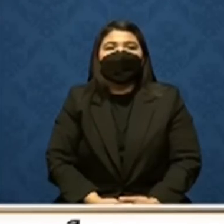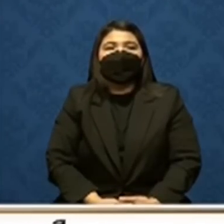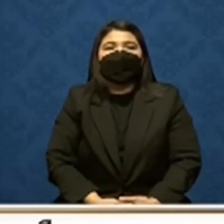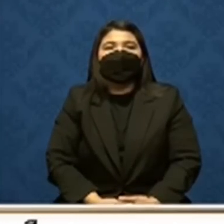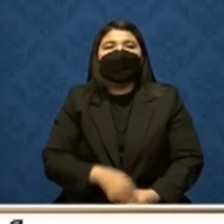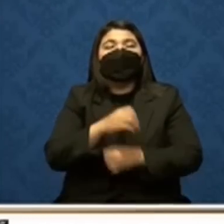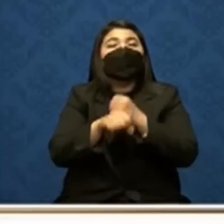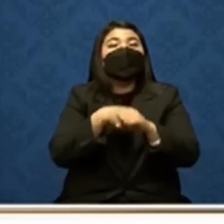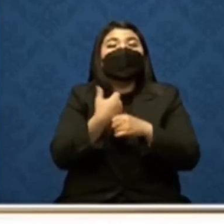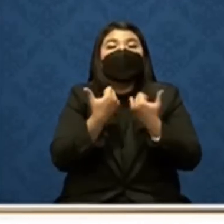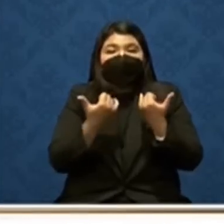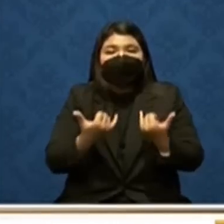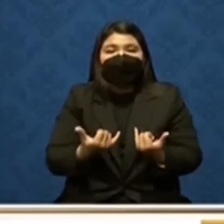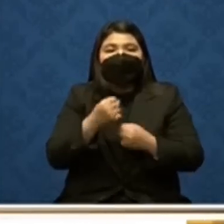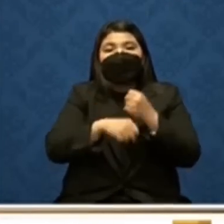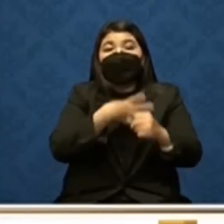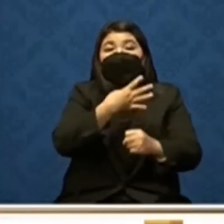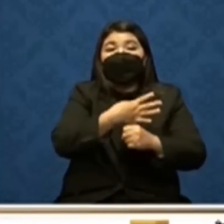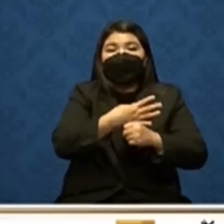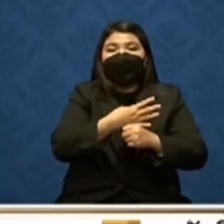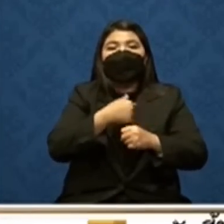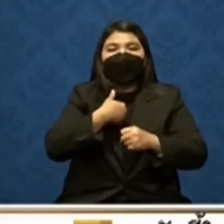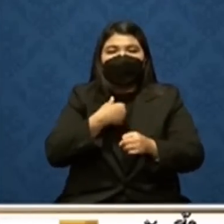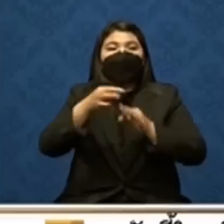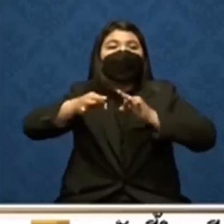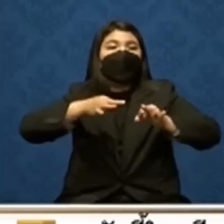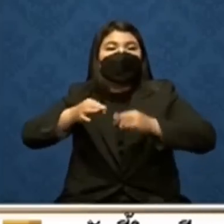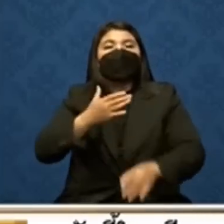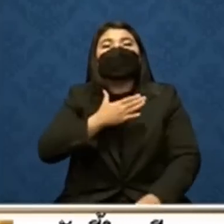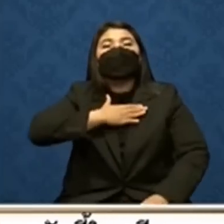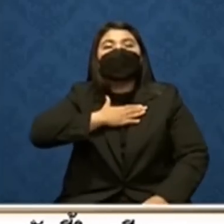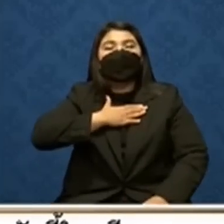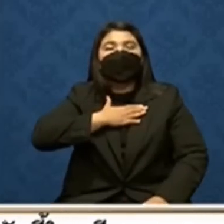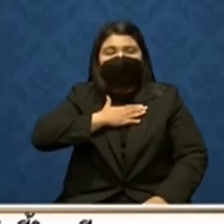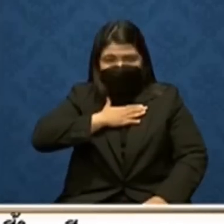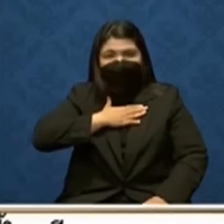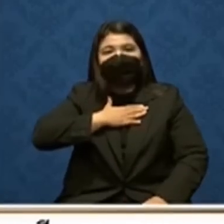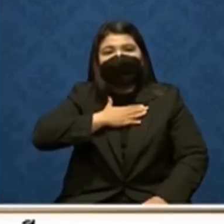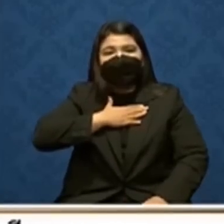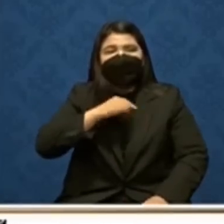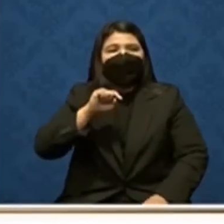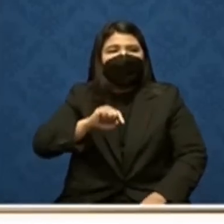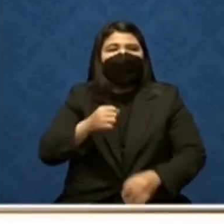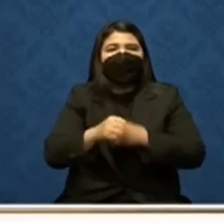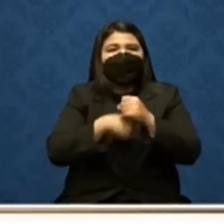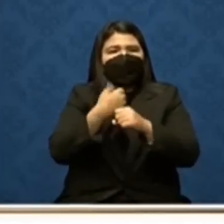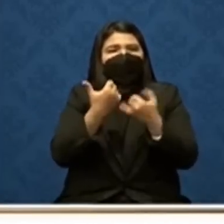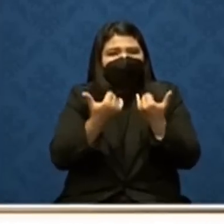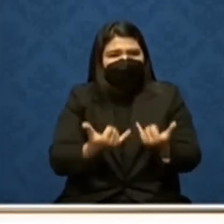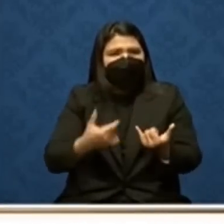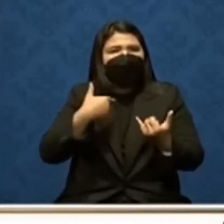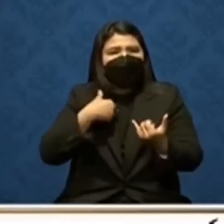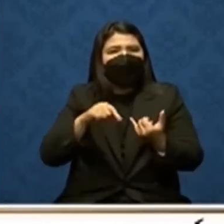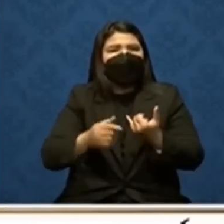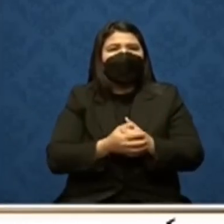ปีนี้เป็นปีที่ 4 สำหรบการัพปรายของผมซึ่ส่วตัวแล้วิดว่า เป็ปีที่ มความสCHEERING